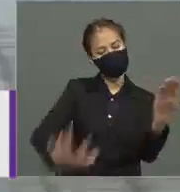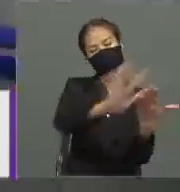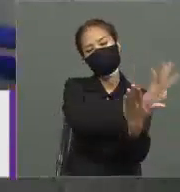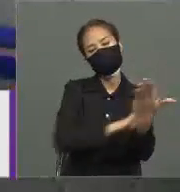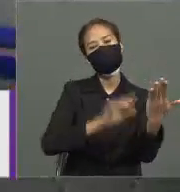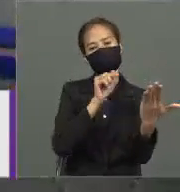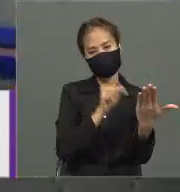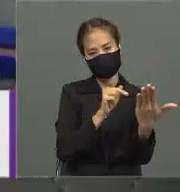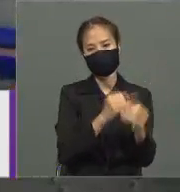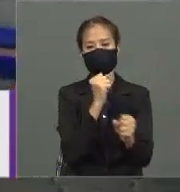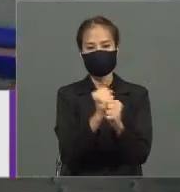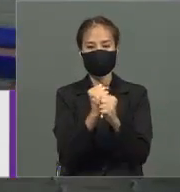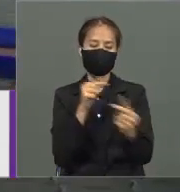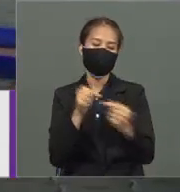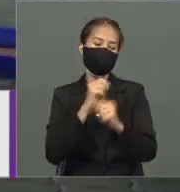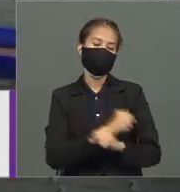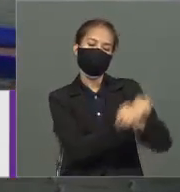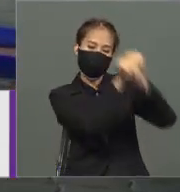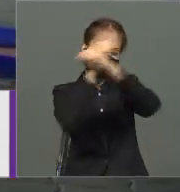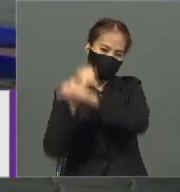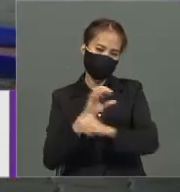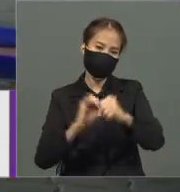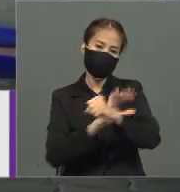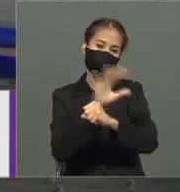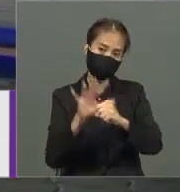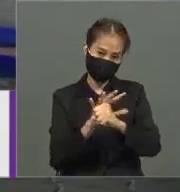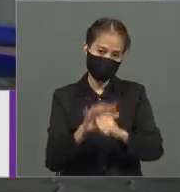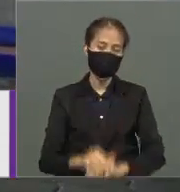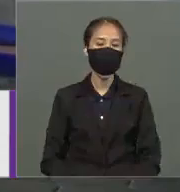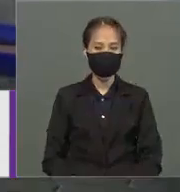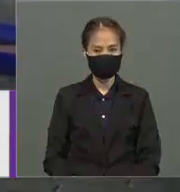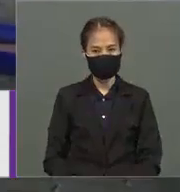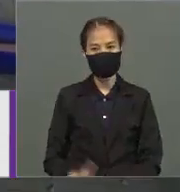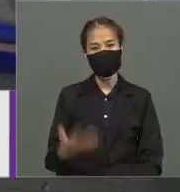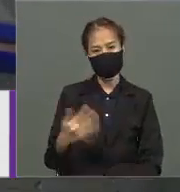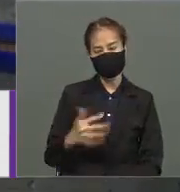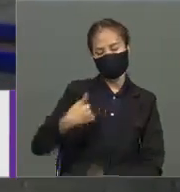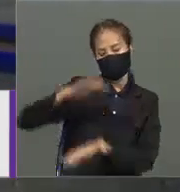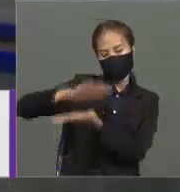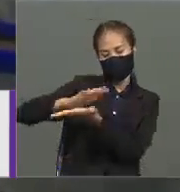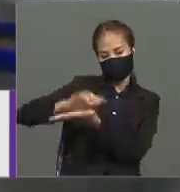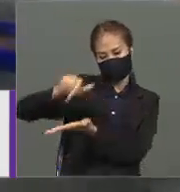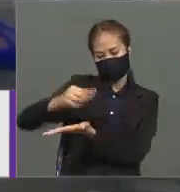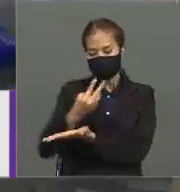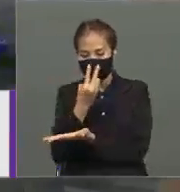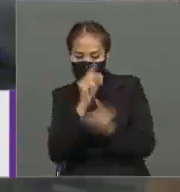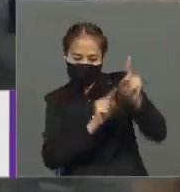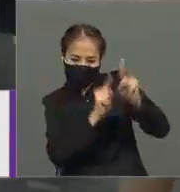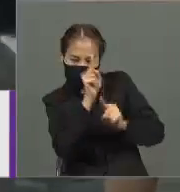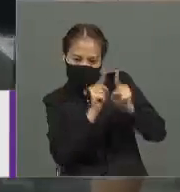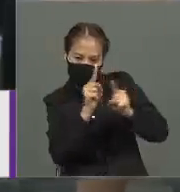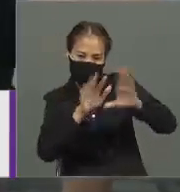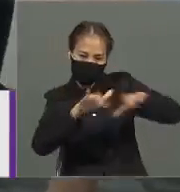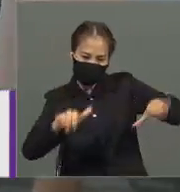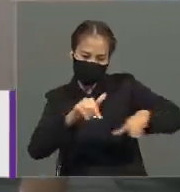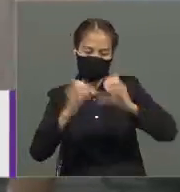นะครับดำเนินมาตรการป้องกันและควบคุมการแพร่ระบาดประกอบไปด้วยให้สถานศึกษานั้นประเมินความเสี่ยงอย่างรอบด้านของ